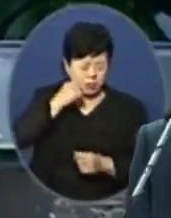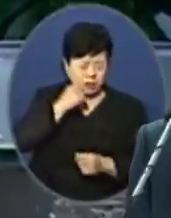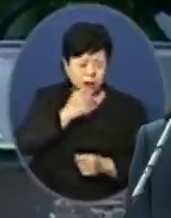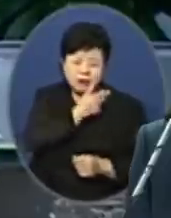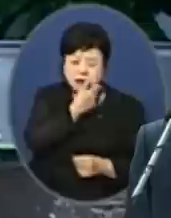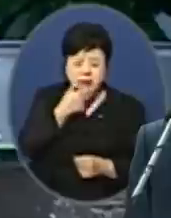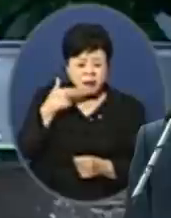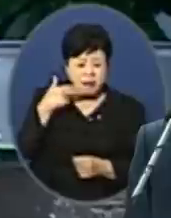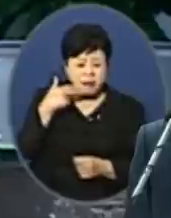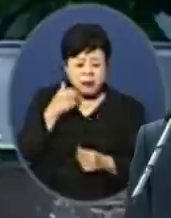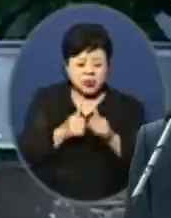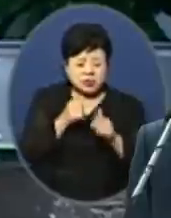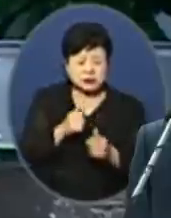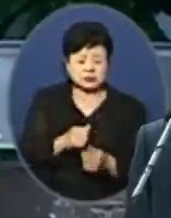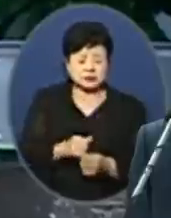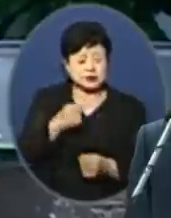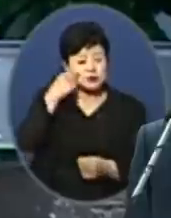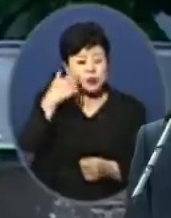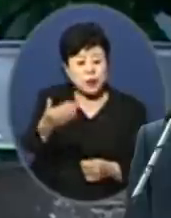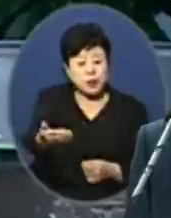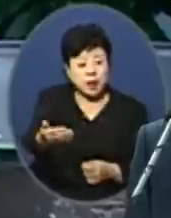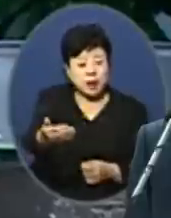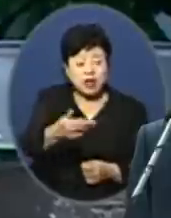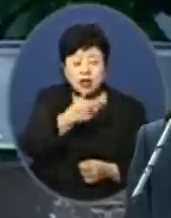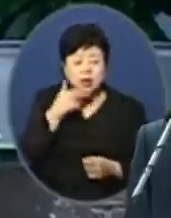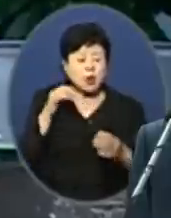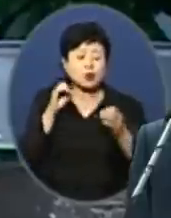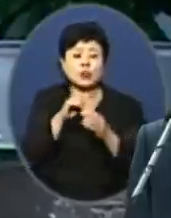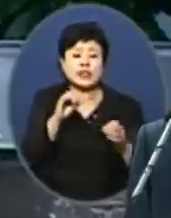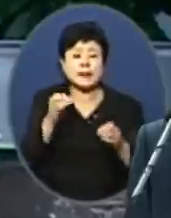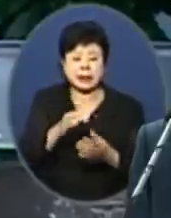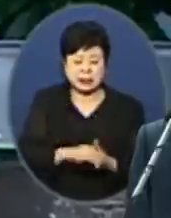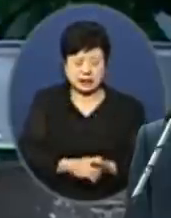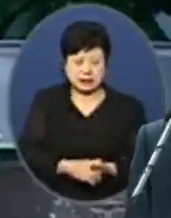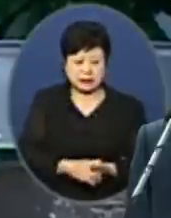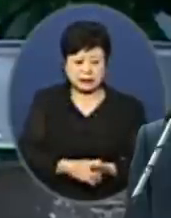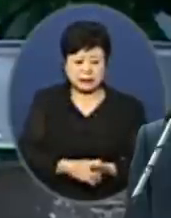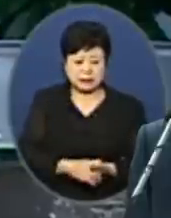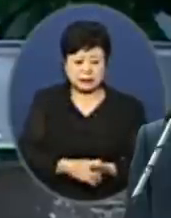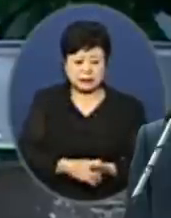영어로서 시험관이 질문을 하면 영어로서 대답을 해야 되는데